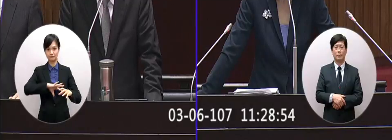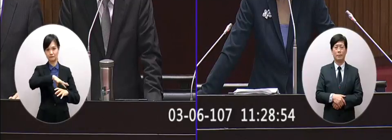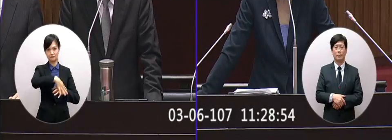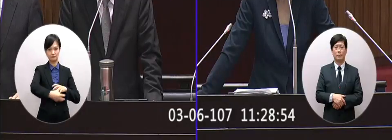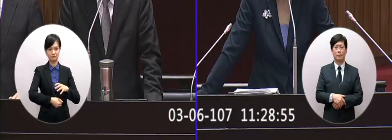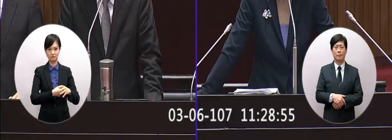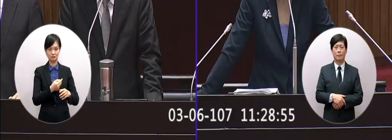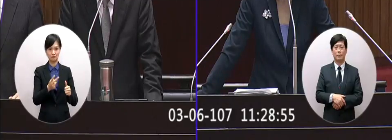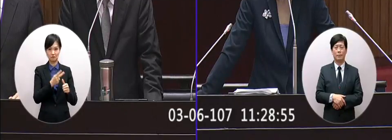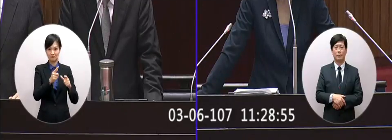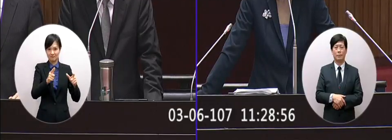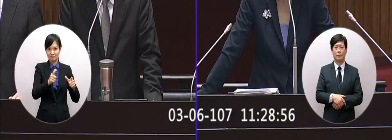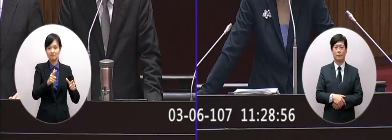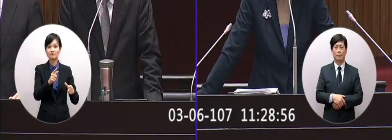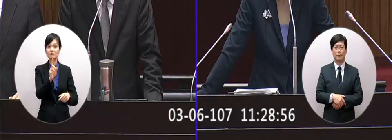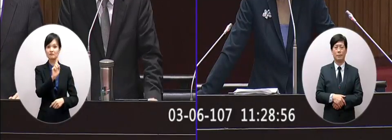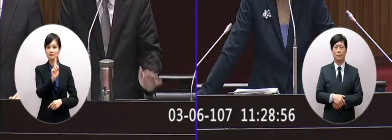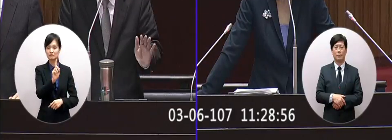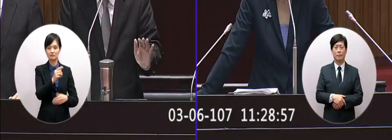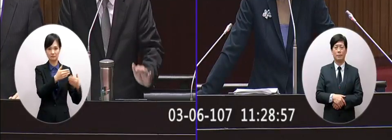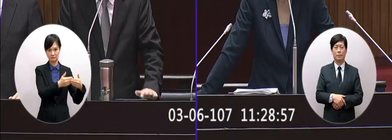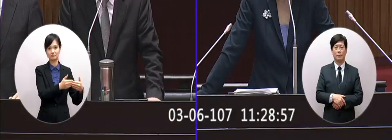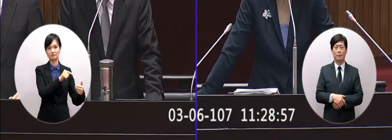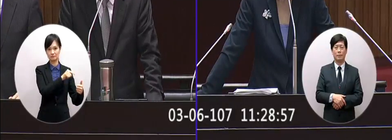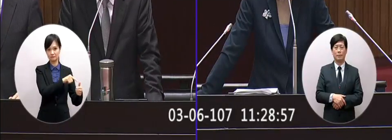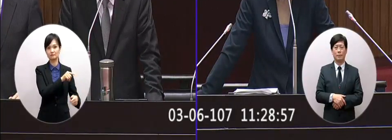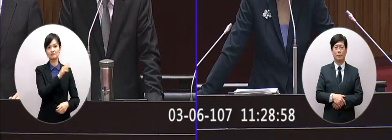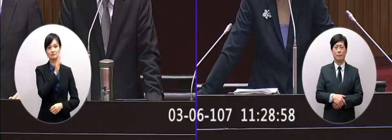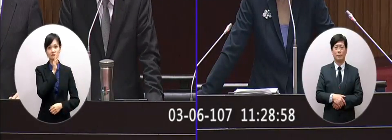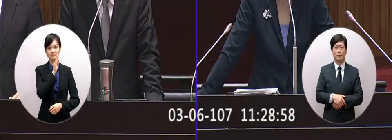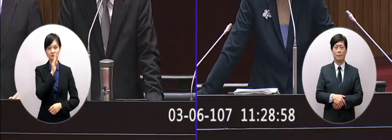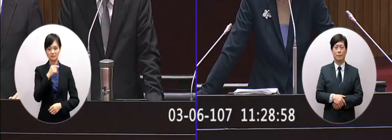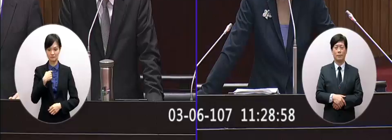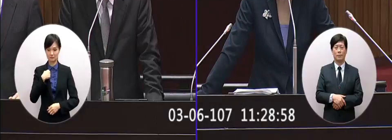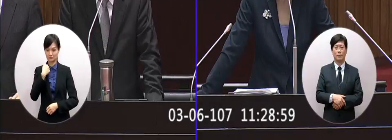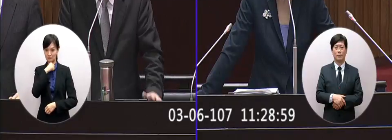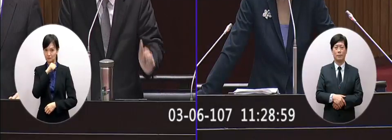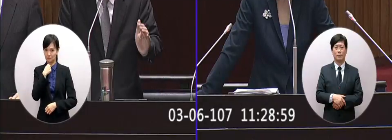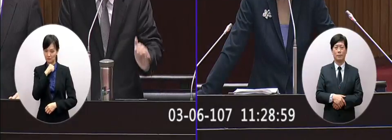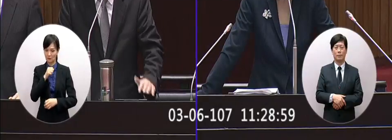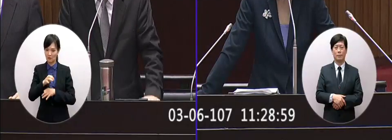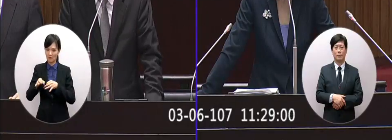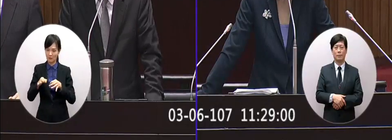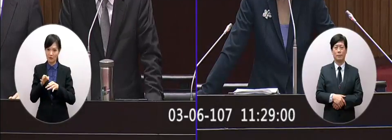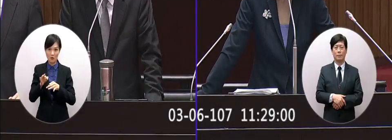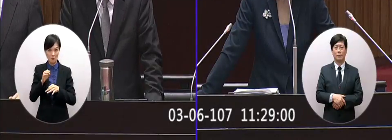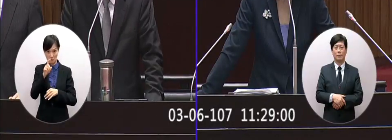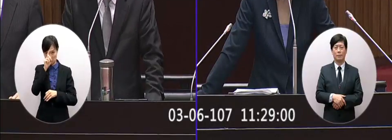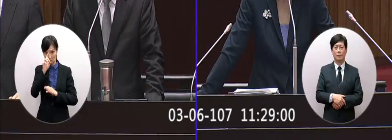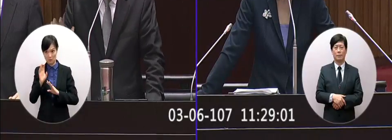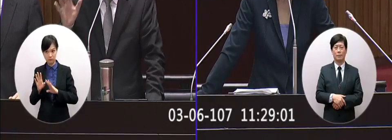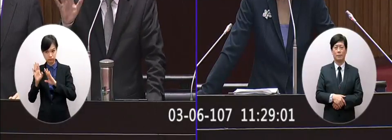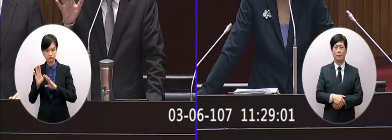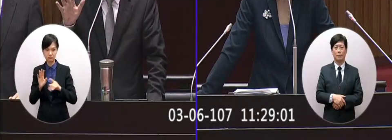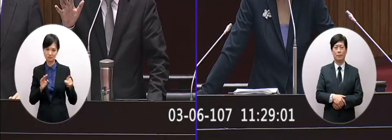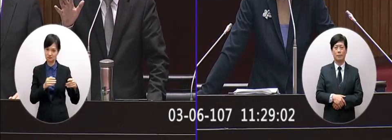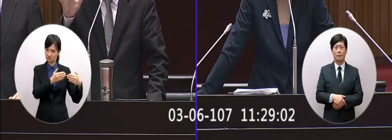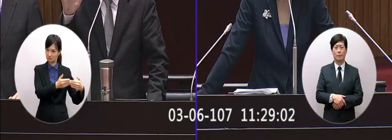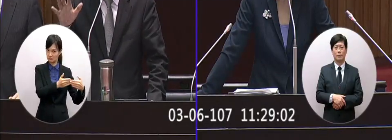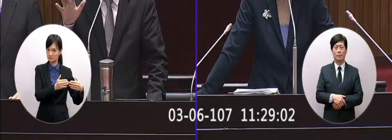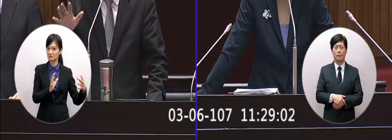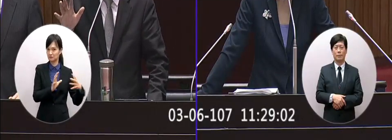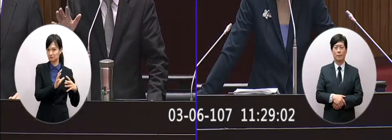经济体，台湾的经济发展有很多地方还需要跟中国这边合作，这个我们也很清楚。但是呢，怎么